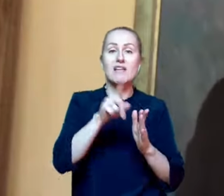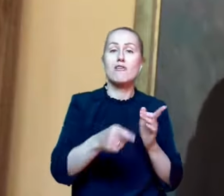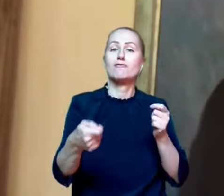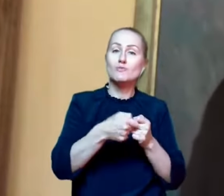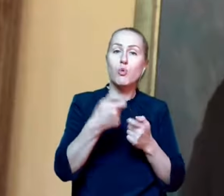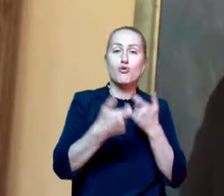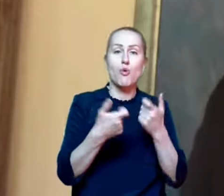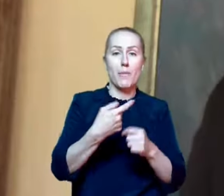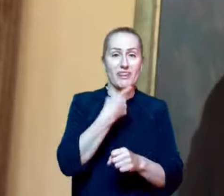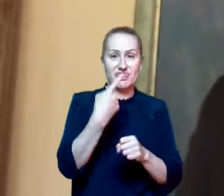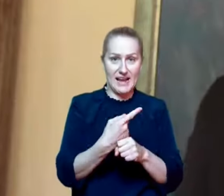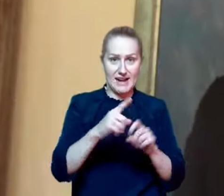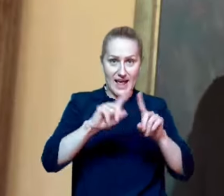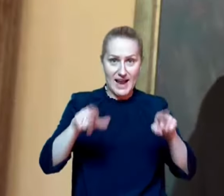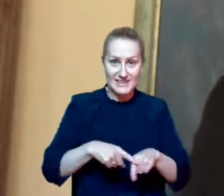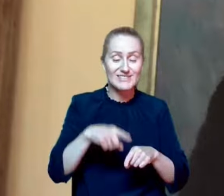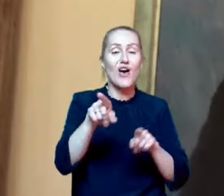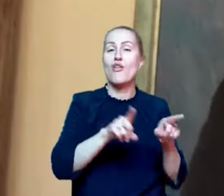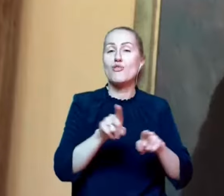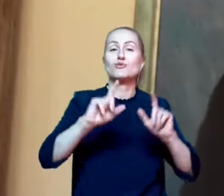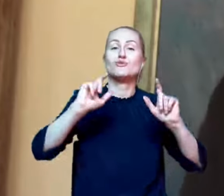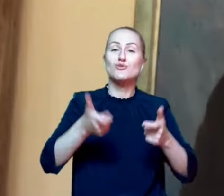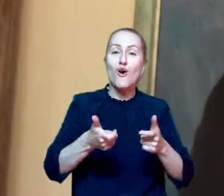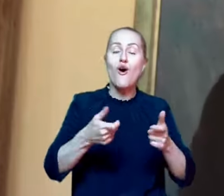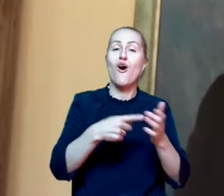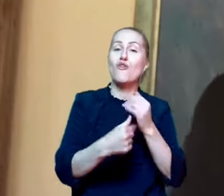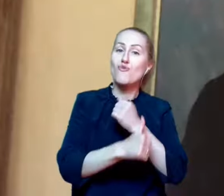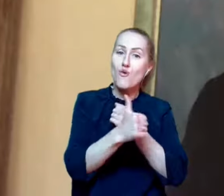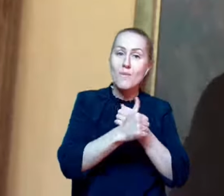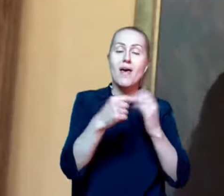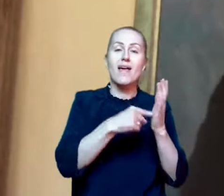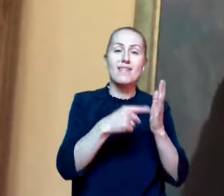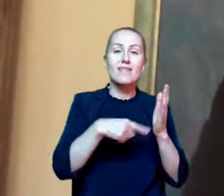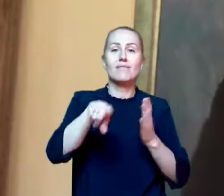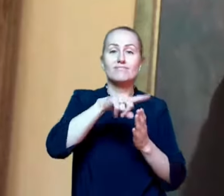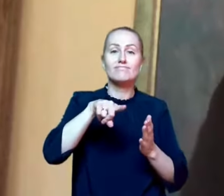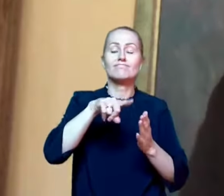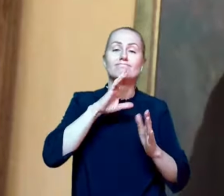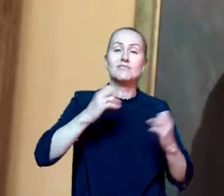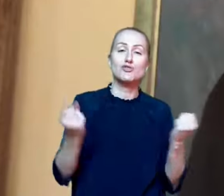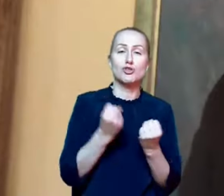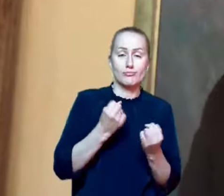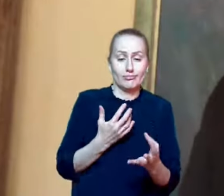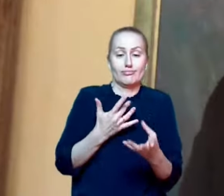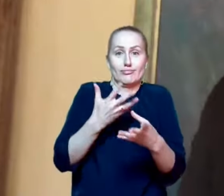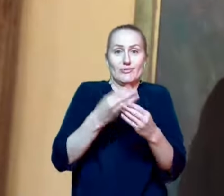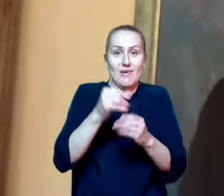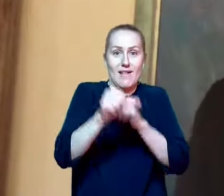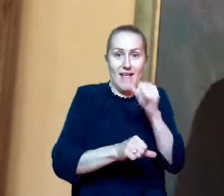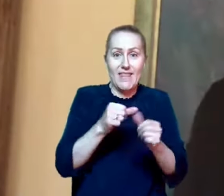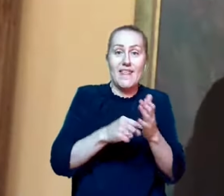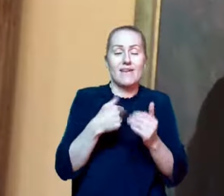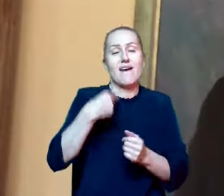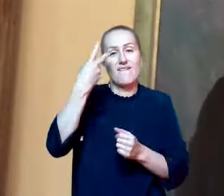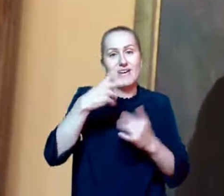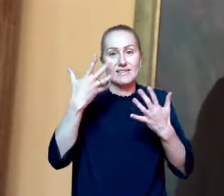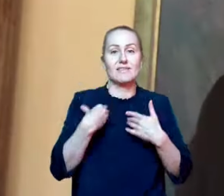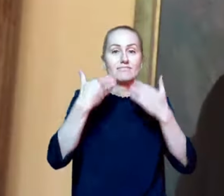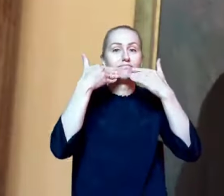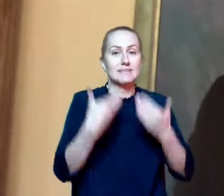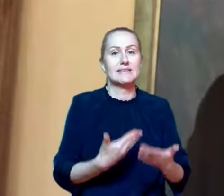a więc co do zasady miał to być taki ciągły wysiłek toczący się przez lata. Chciałbym raz jeszcze bardzo serdecznie podziękować